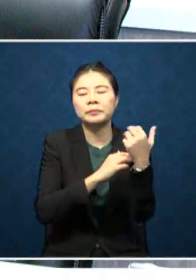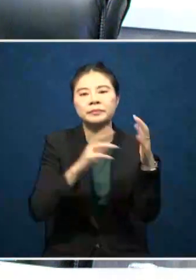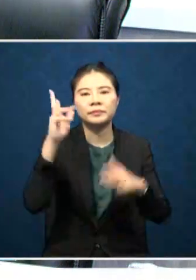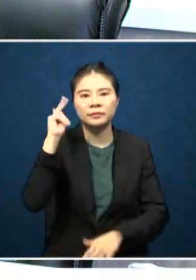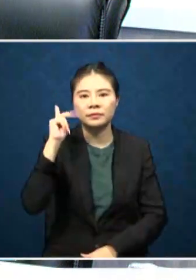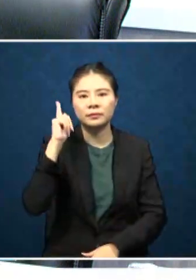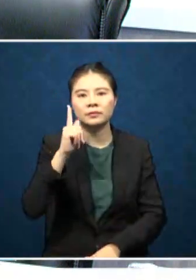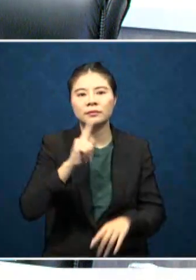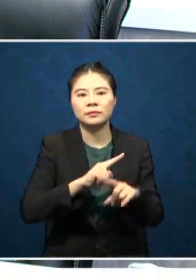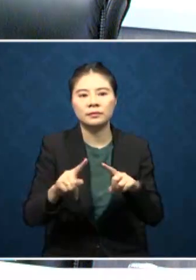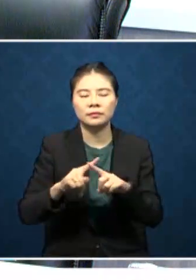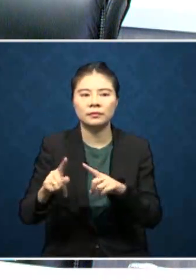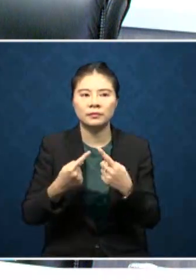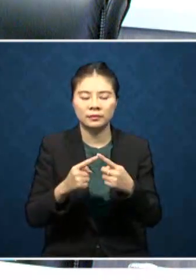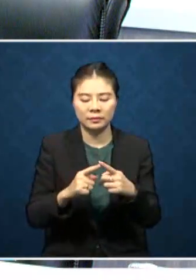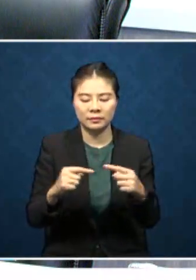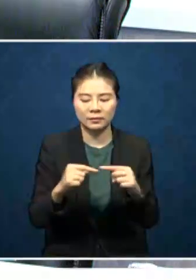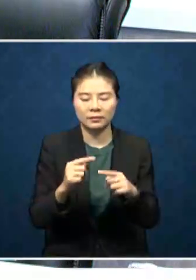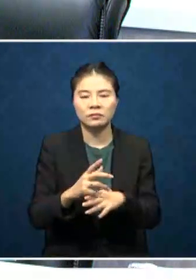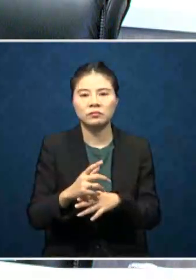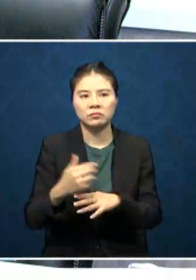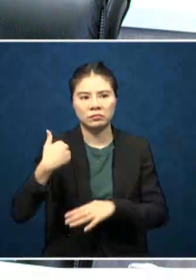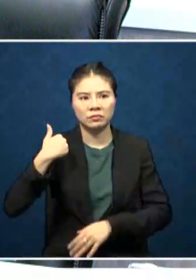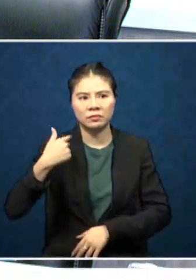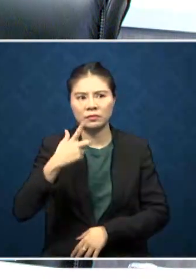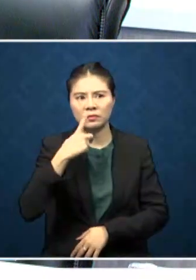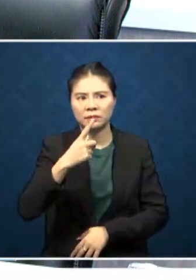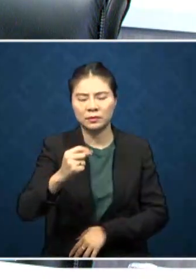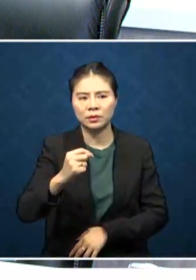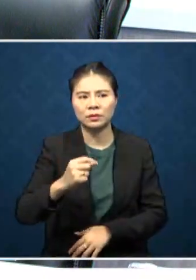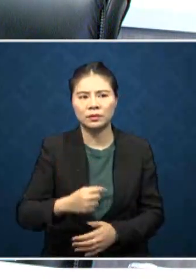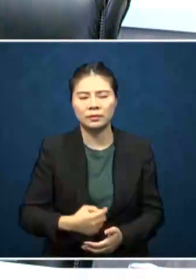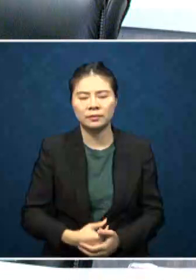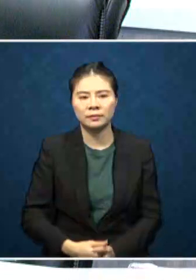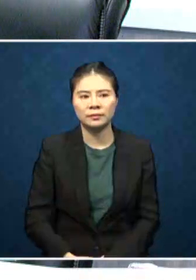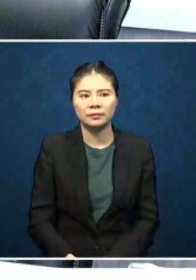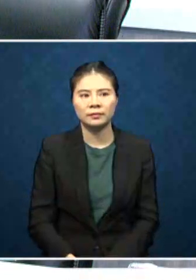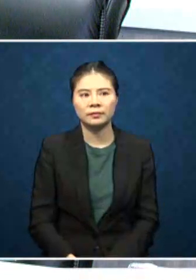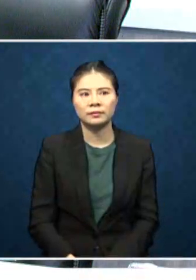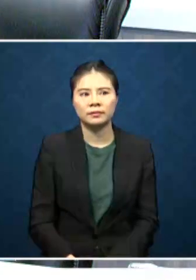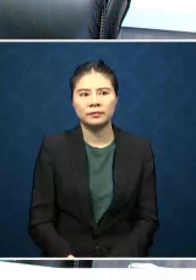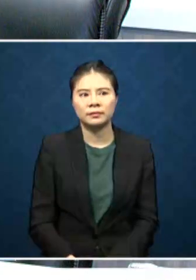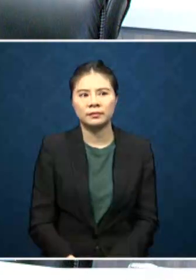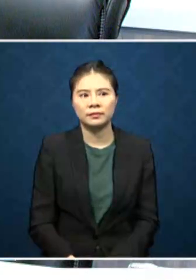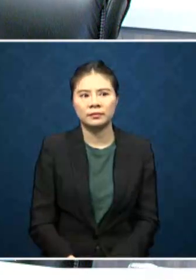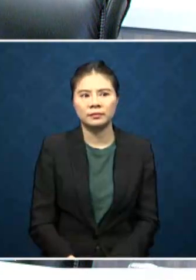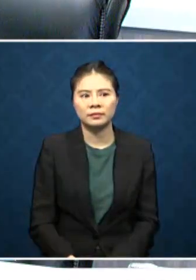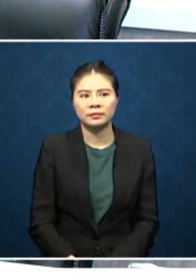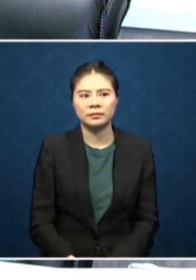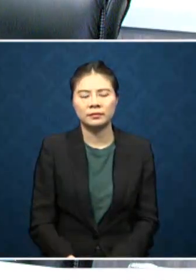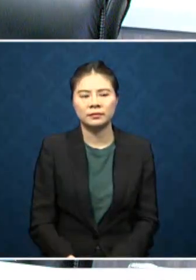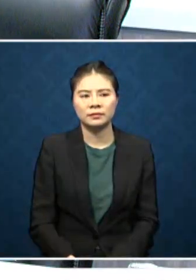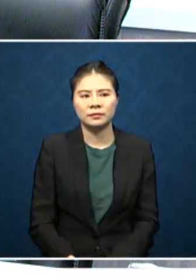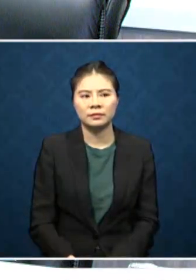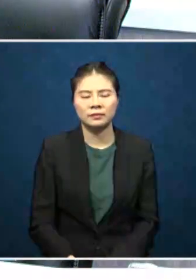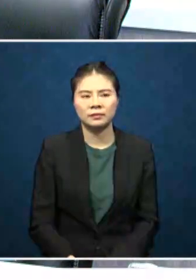แต่เมื่อมีการตอบข้อปรึกษาหารือผมขีดเส้นใต้ตอบข้อปรึกษาหารือจากรัฐบาลหรือหน่วยงานที่เกี่ยวข้องเนี่ยนะ